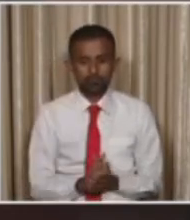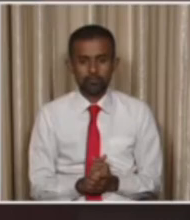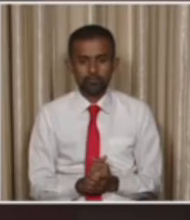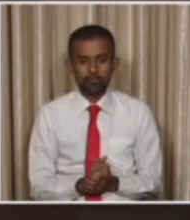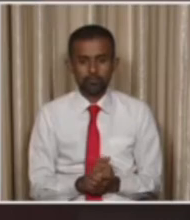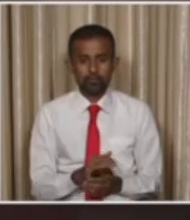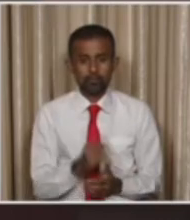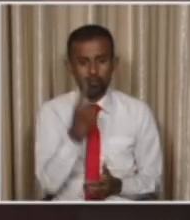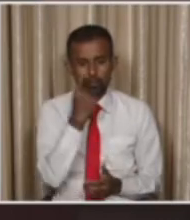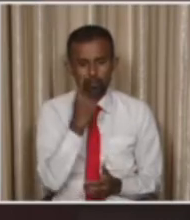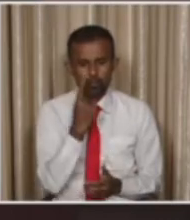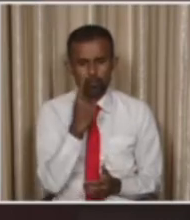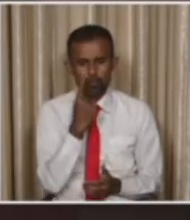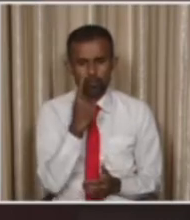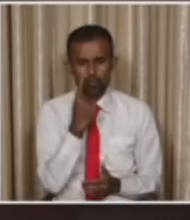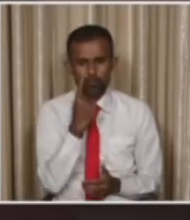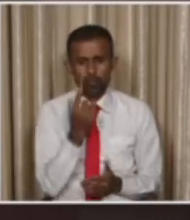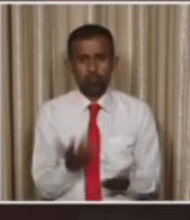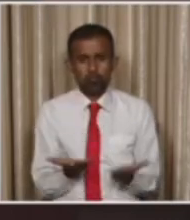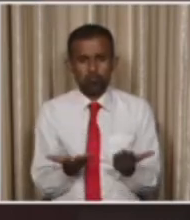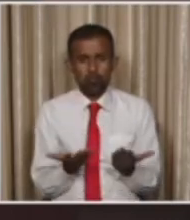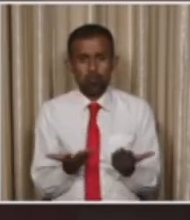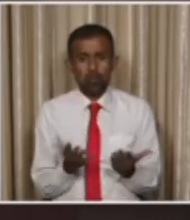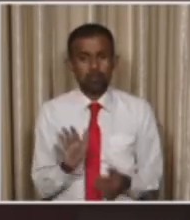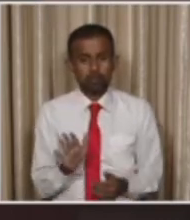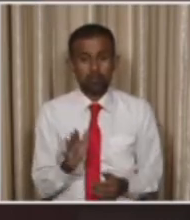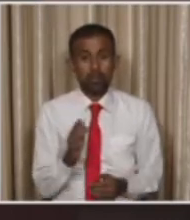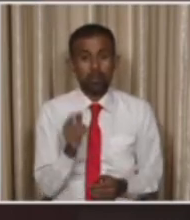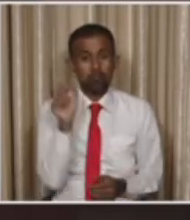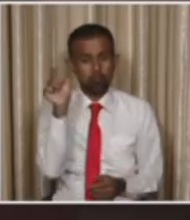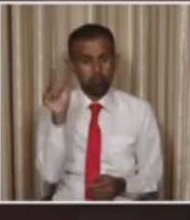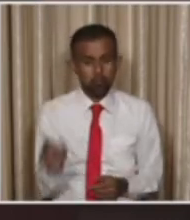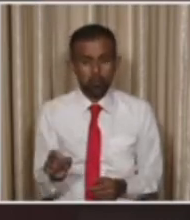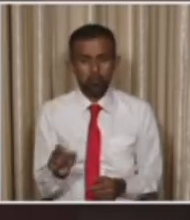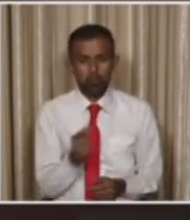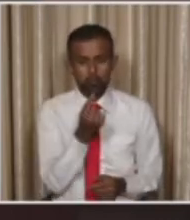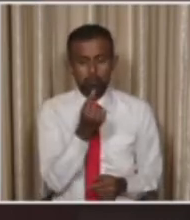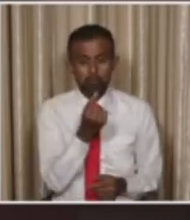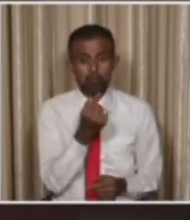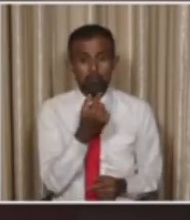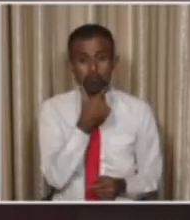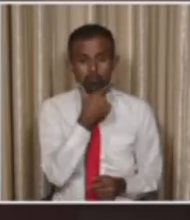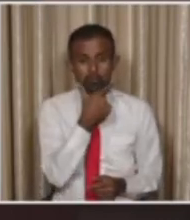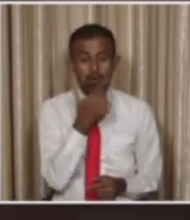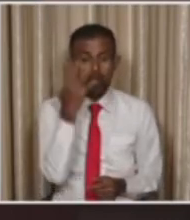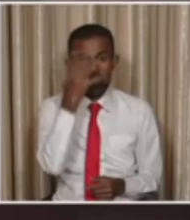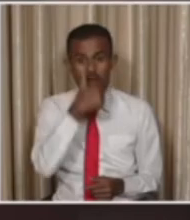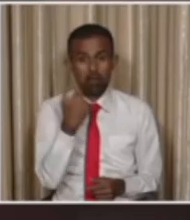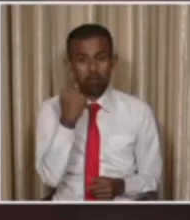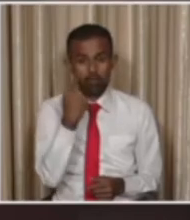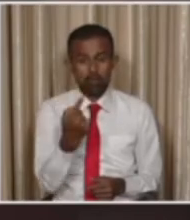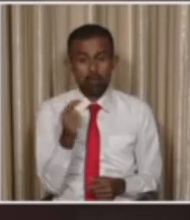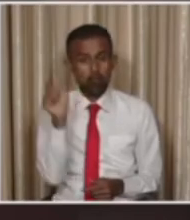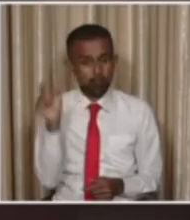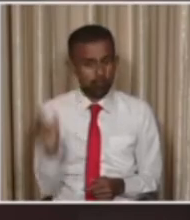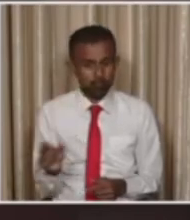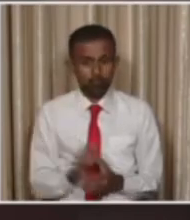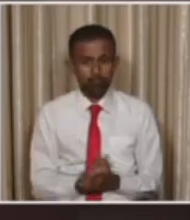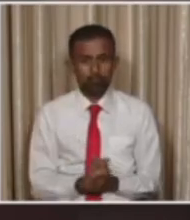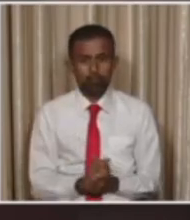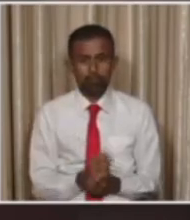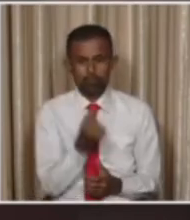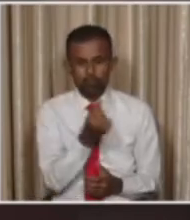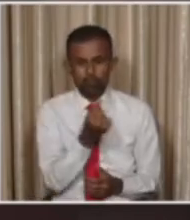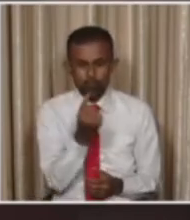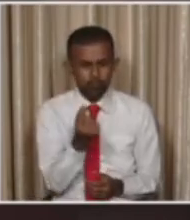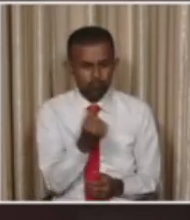කඳුළු බිඳුවක මහා බරක් දැනෙන මිනිසා, පුංචි සිනා රැල්ලක මහා ලස්සන දුටු මිනිසා, පුංචි